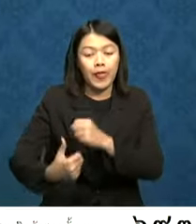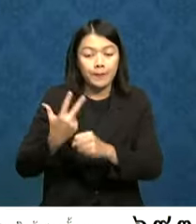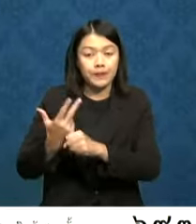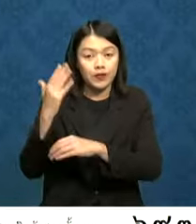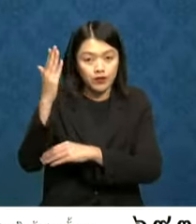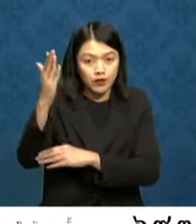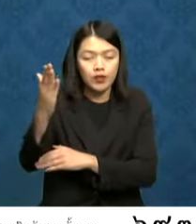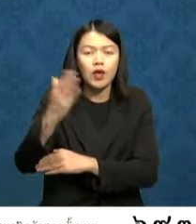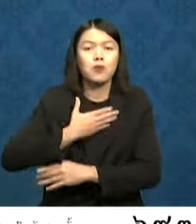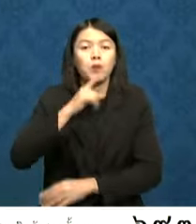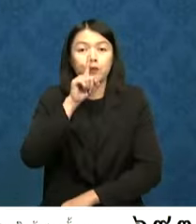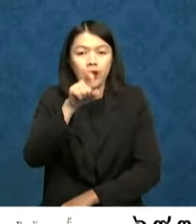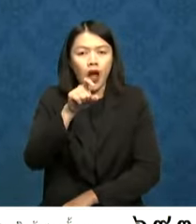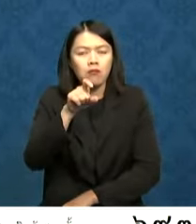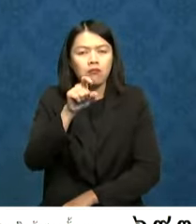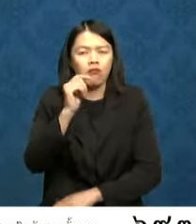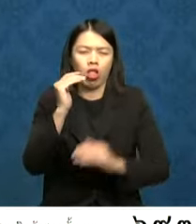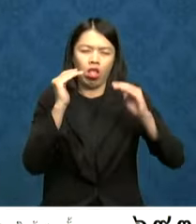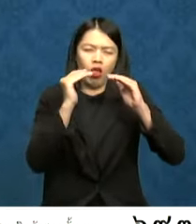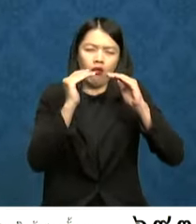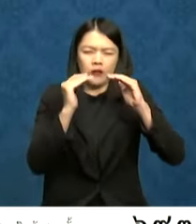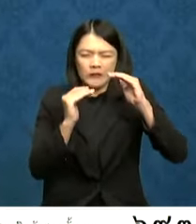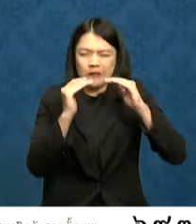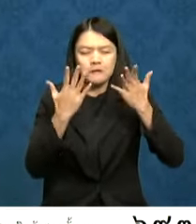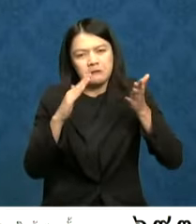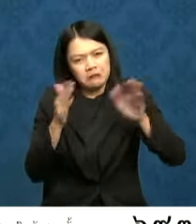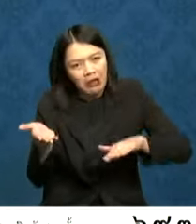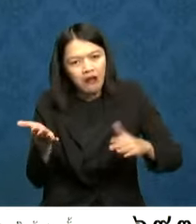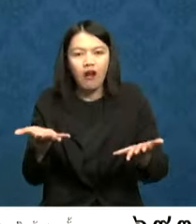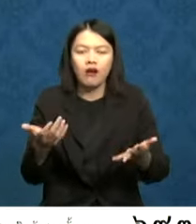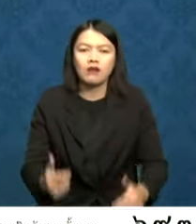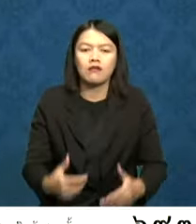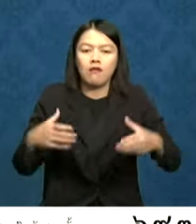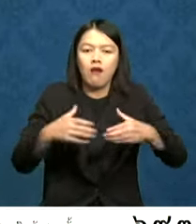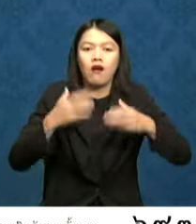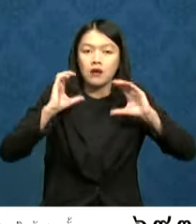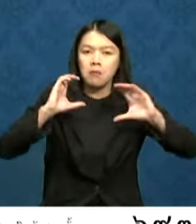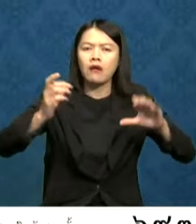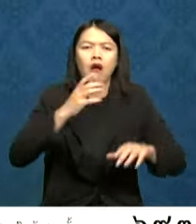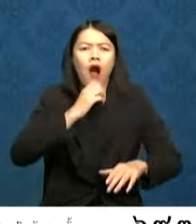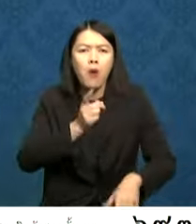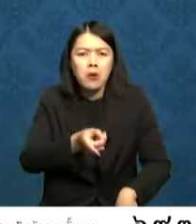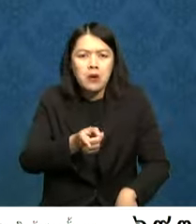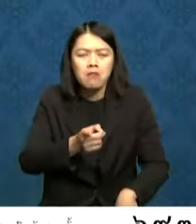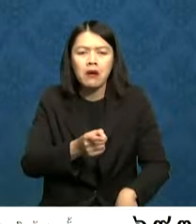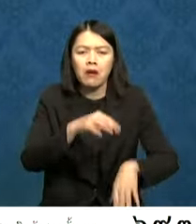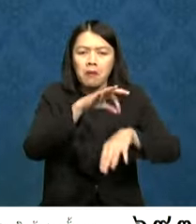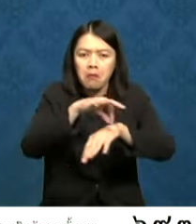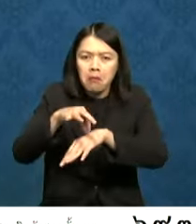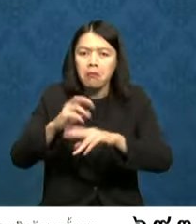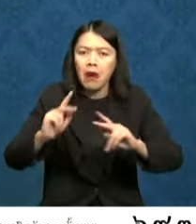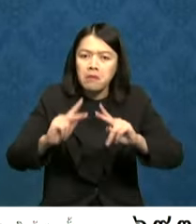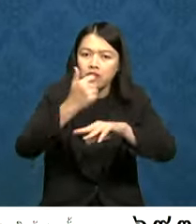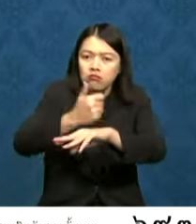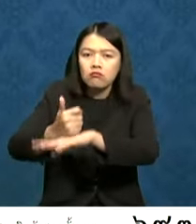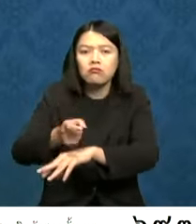นี้ที่ผมตั้งคำถามไว้ว่าจะเจ๊าหรือจะเจ๊งเพราะนอกเหนือการจัดตั้งรัฐบาลแบบเดิมๆที่มีการจัดสรรโคต้าเก้าอี้รัฐมนตรี